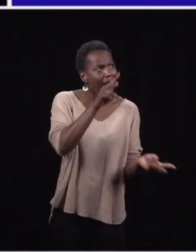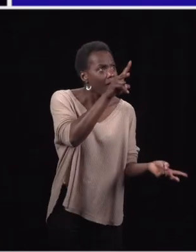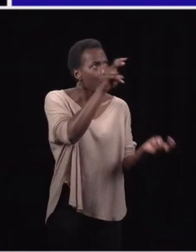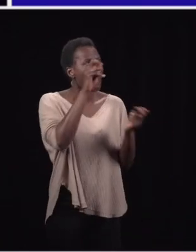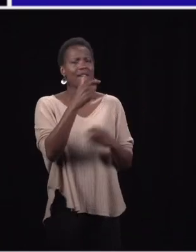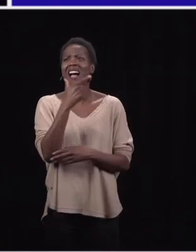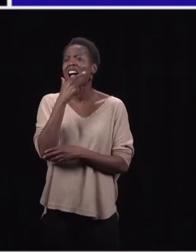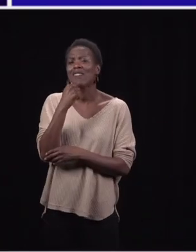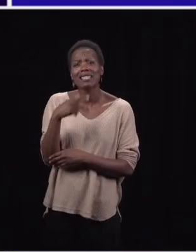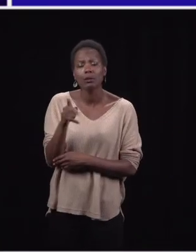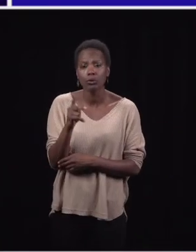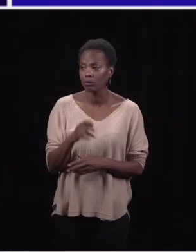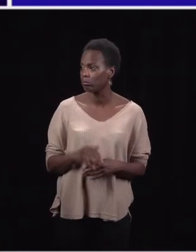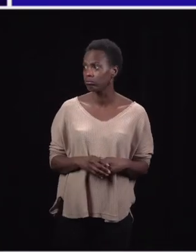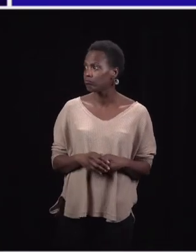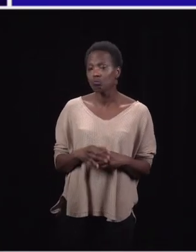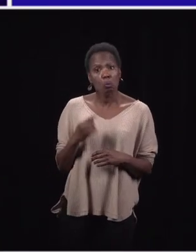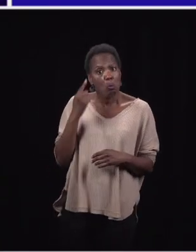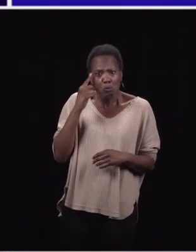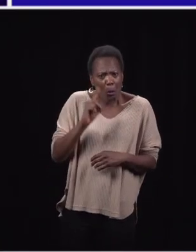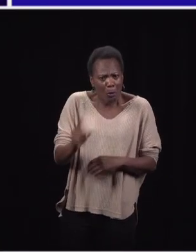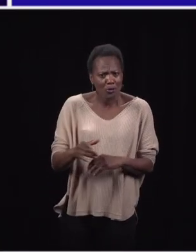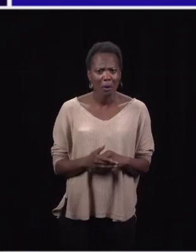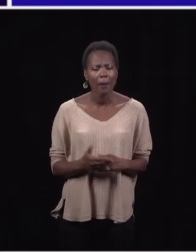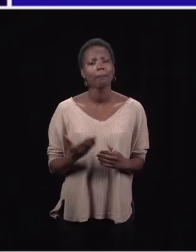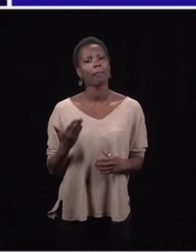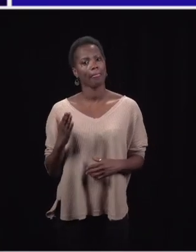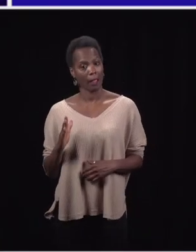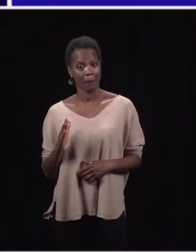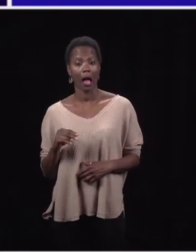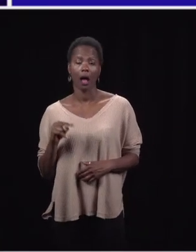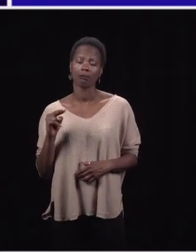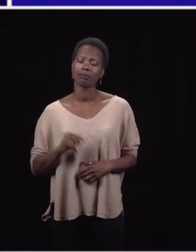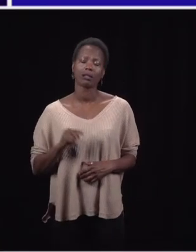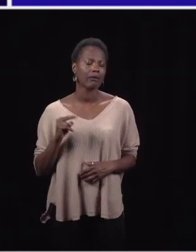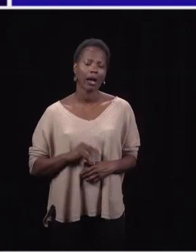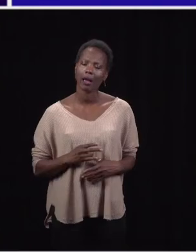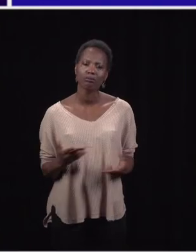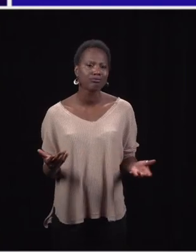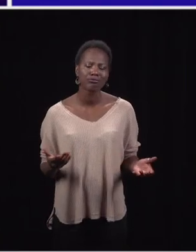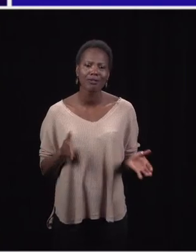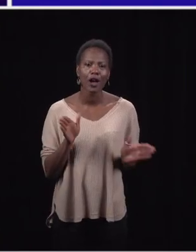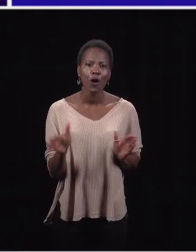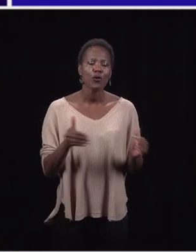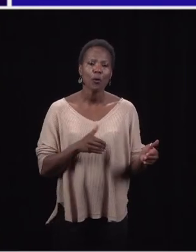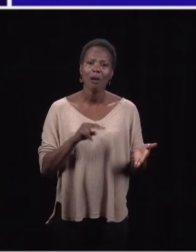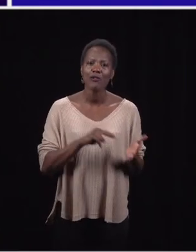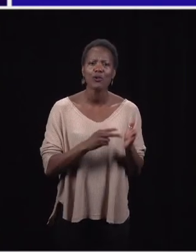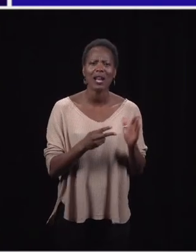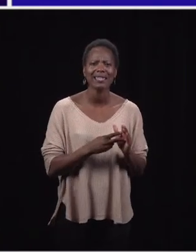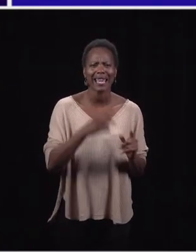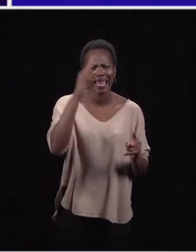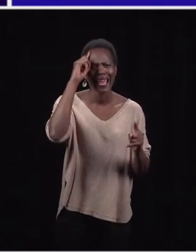non je pense pas que ce soit plus facile mais par contre ce qui est vrai c'est qu'il y a une vraie diversité des sujets des domaines et